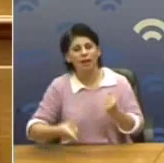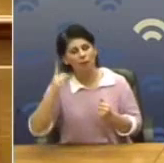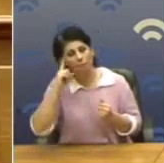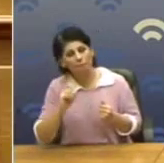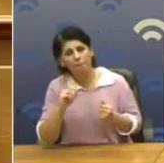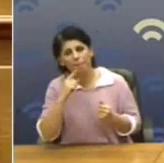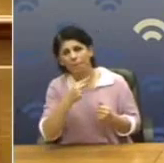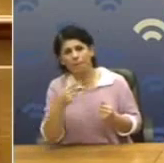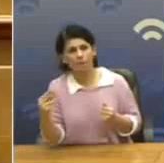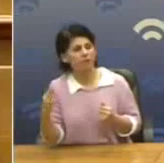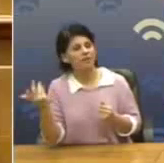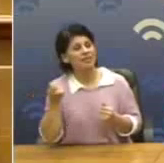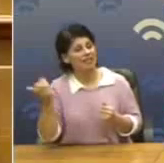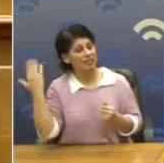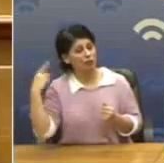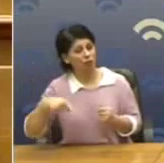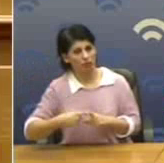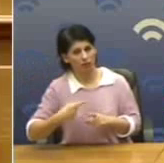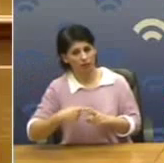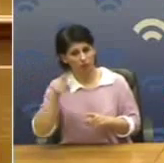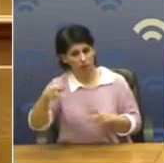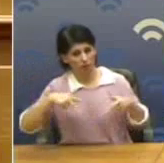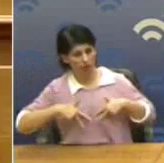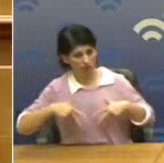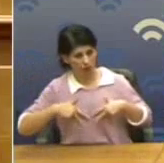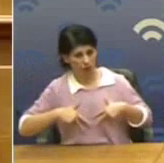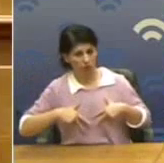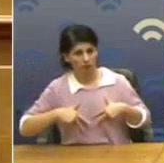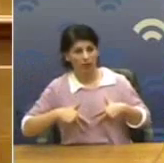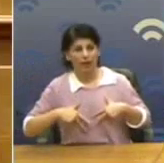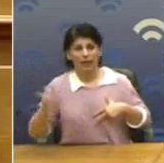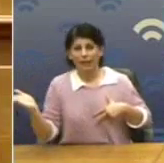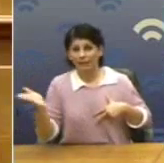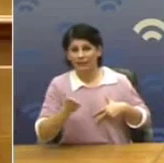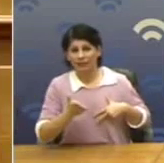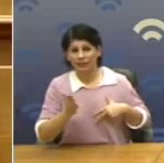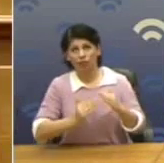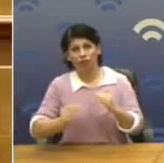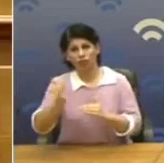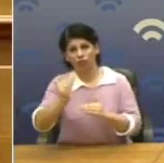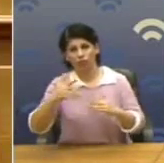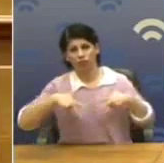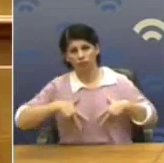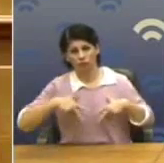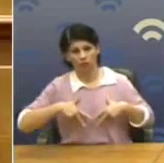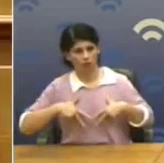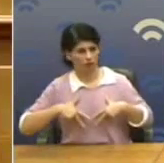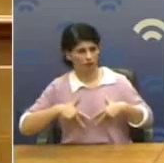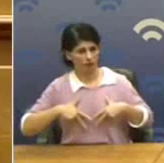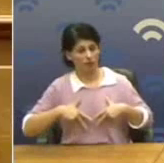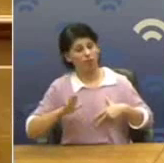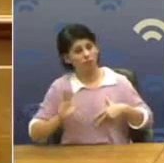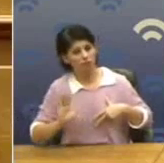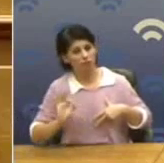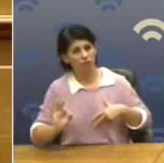στη χώρα και τα χρόνια που εσείς κυβερνούσατε. Ήσασταν κορυφαίος υπουργός της κυβέρνησης και μάλιστα για